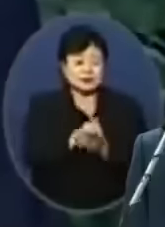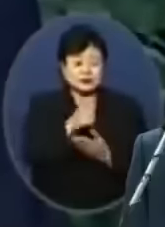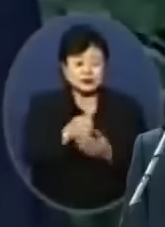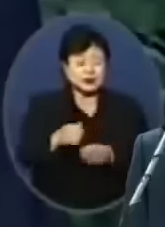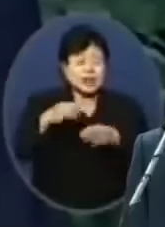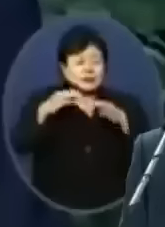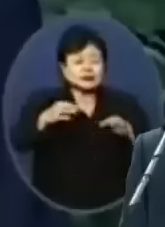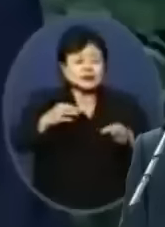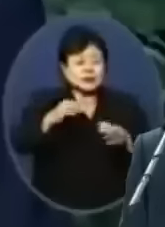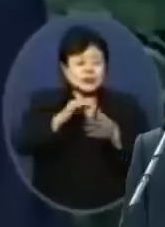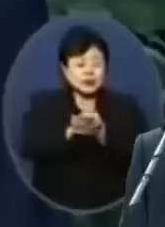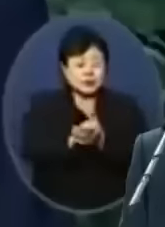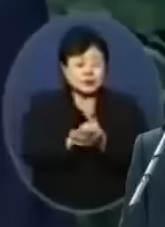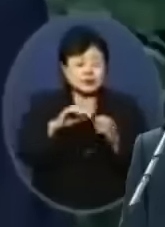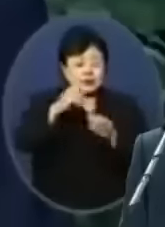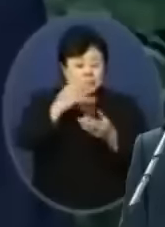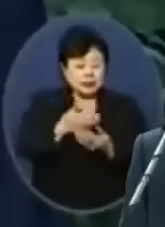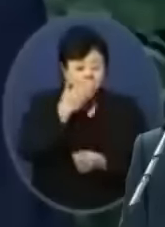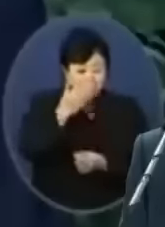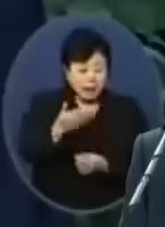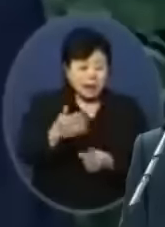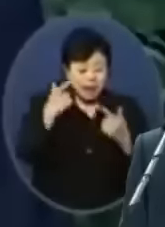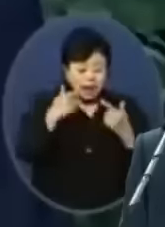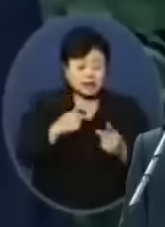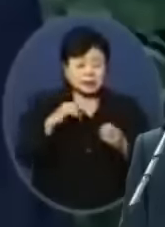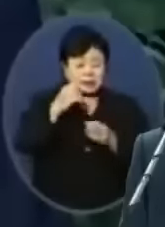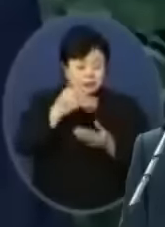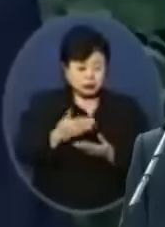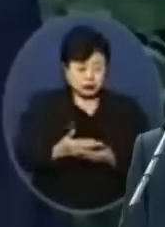주님께 부르짖어 기도한 기도는 항상